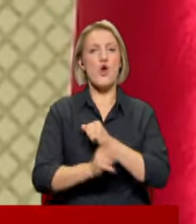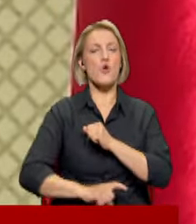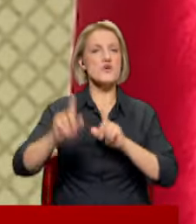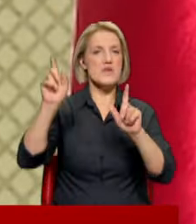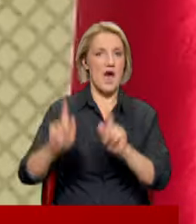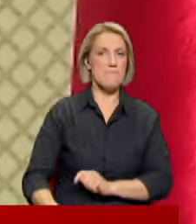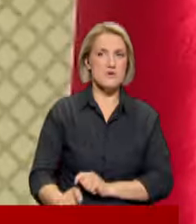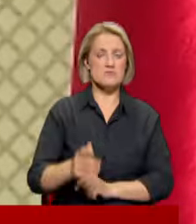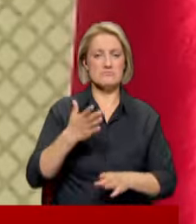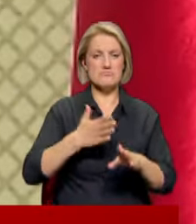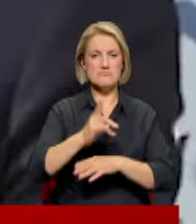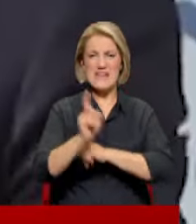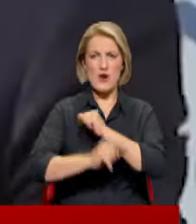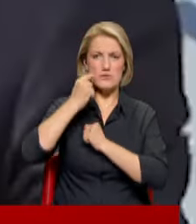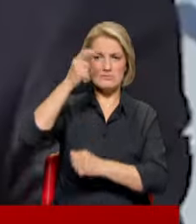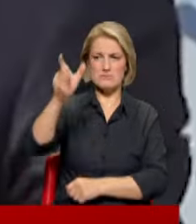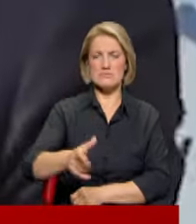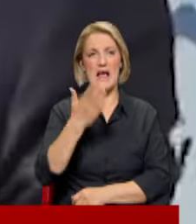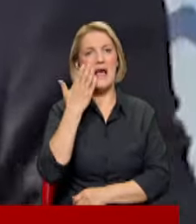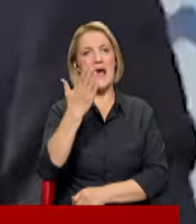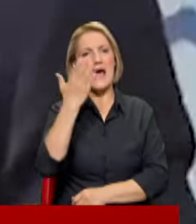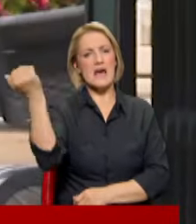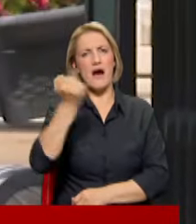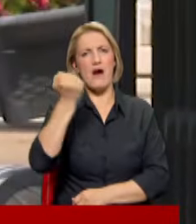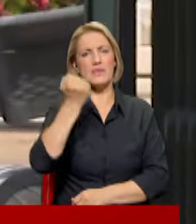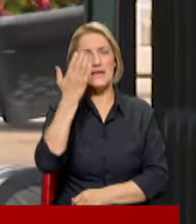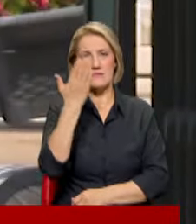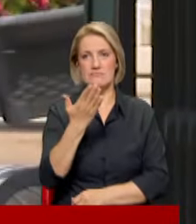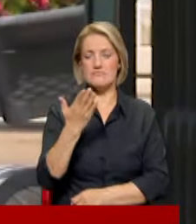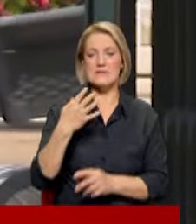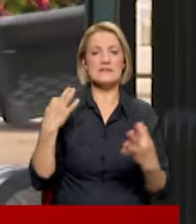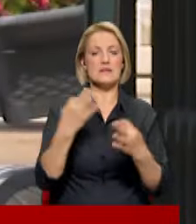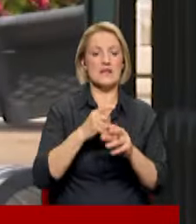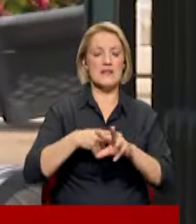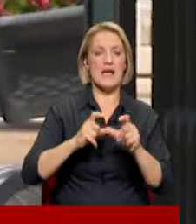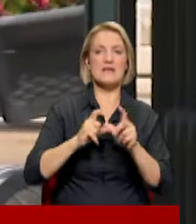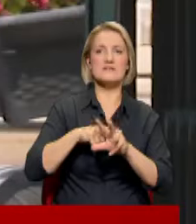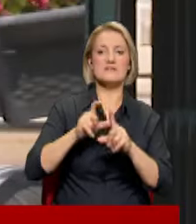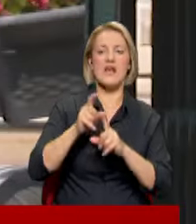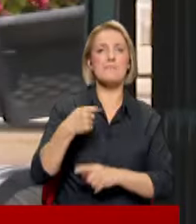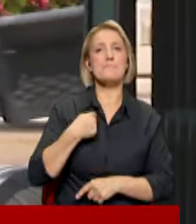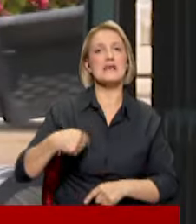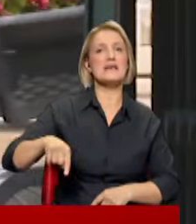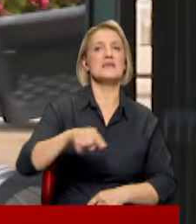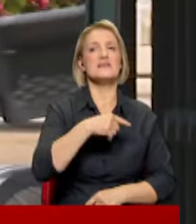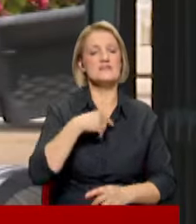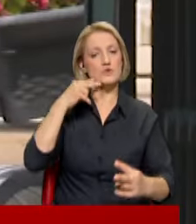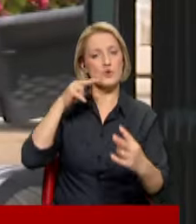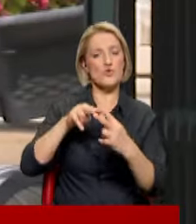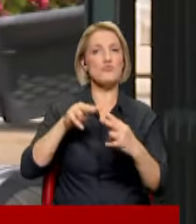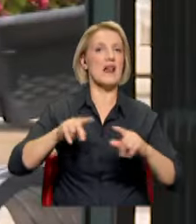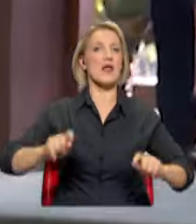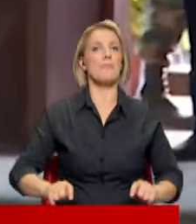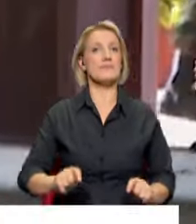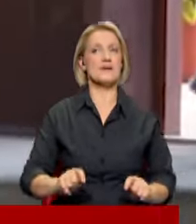estirmiş aslında bir teröristtir. Ey katil Esed! Sayın Esed'le biz bu görüşmeleri